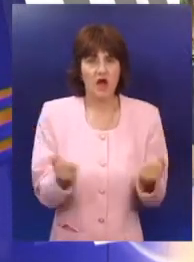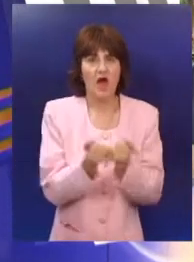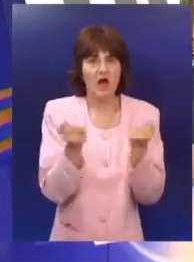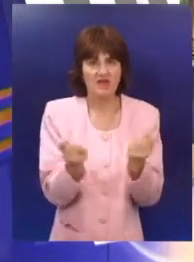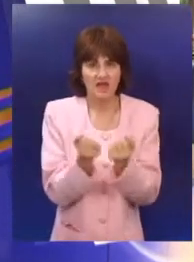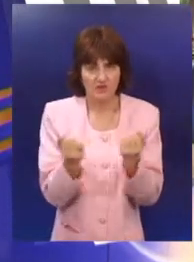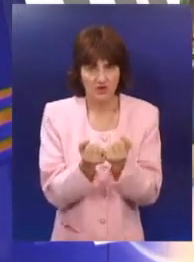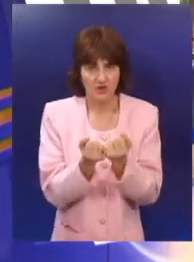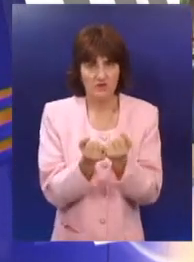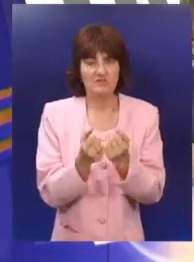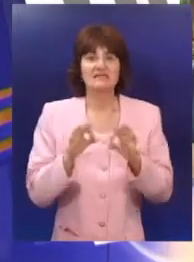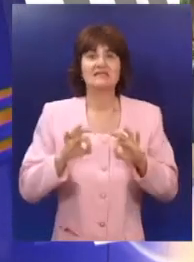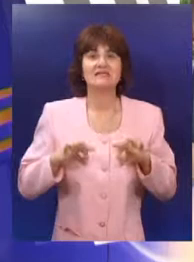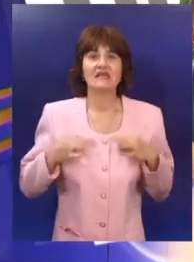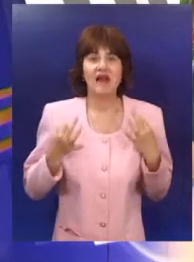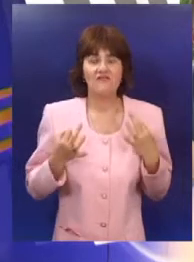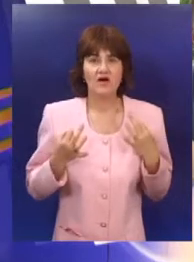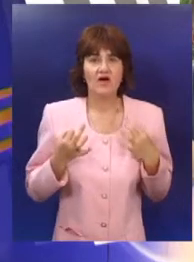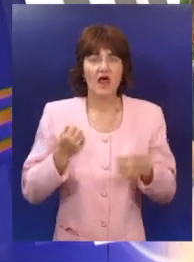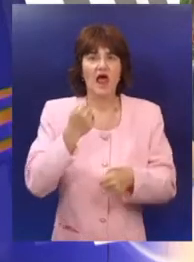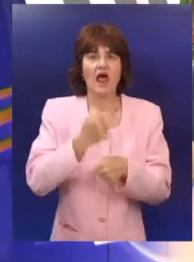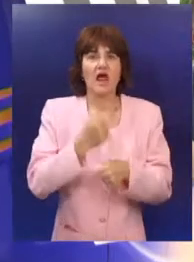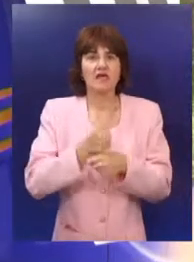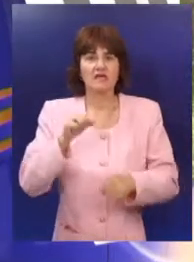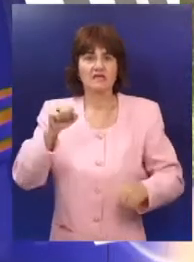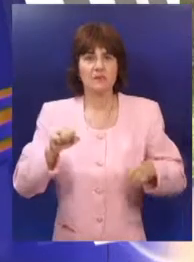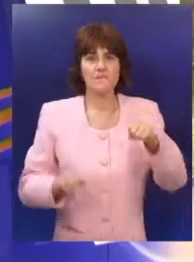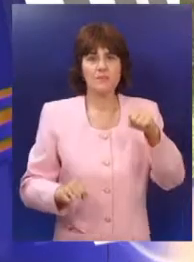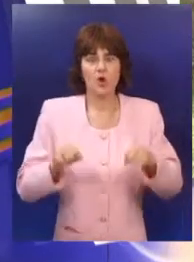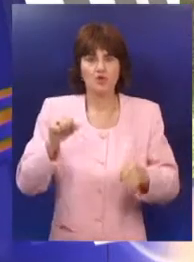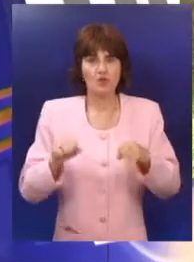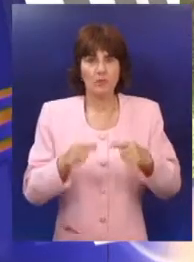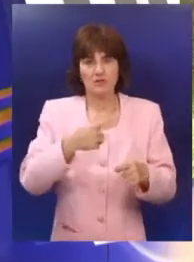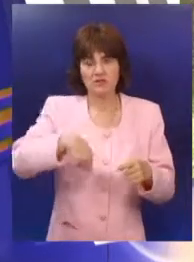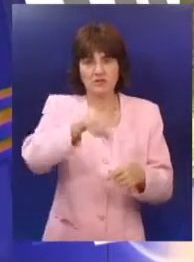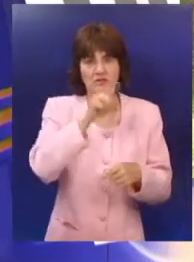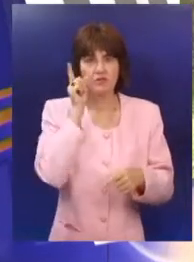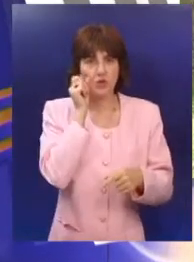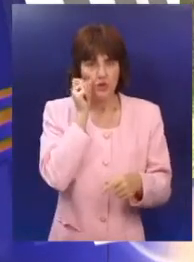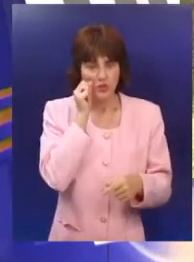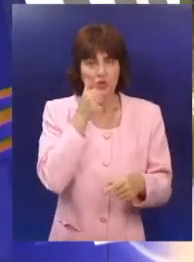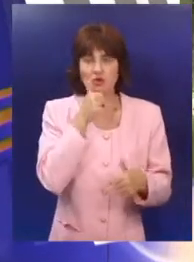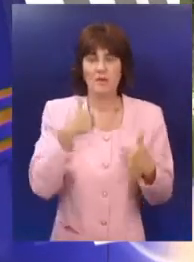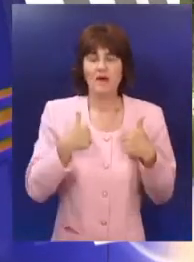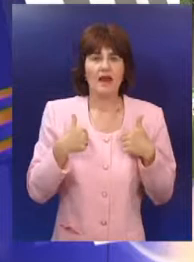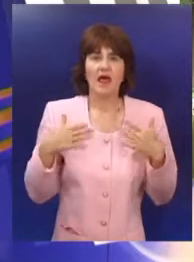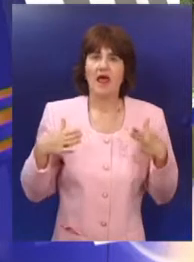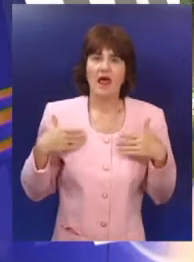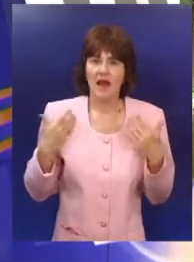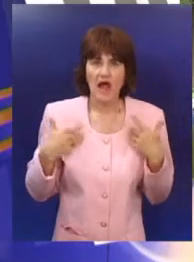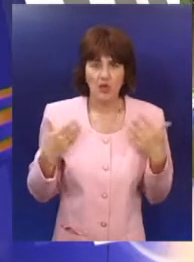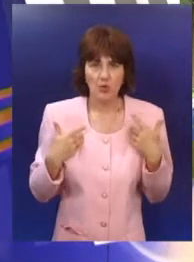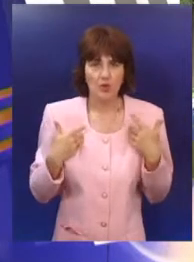dali doprinos stvaranju zdrave, da kažemo, radne sposobne populacije naših sugrađana. Ono što mene posebno raduje jeste sve veći